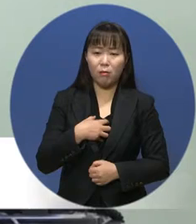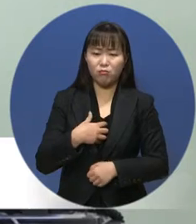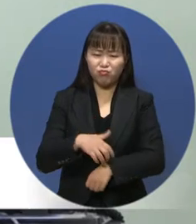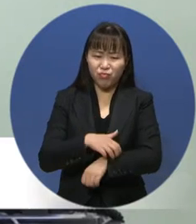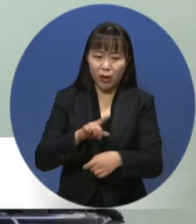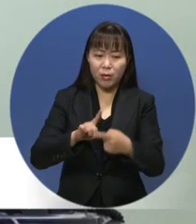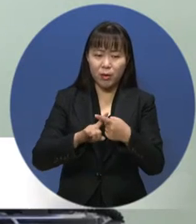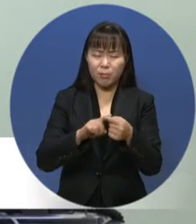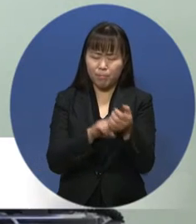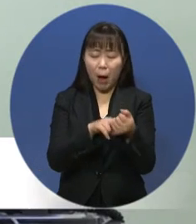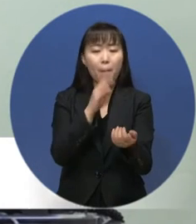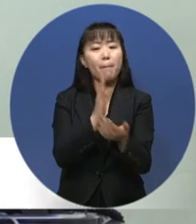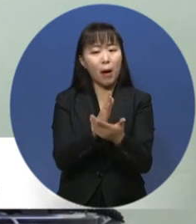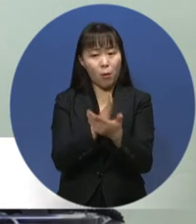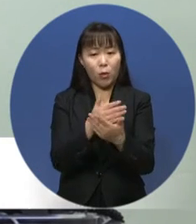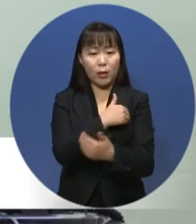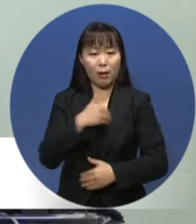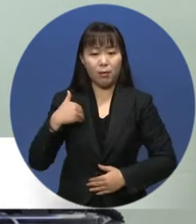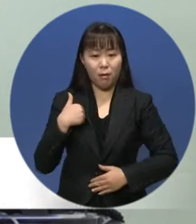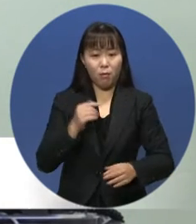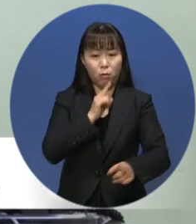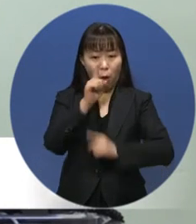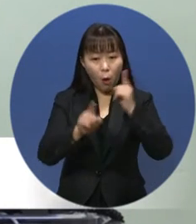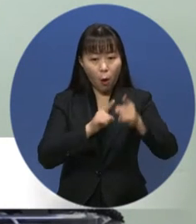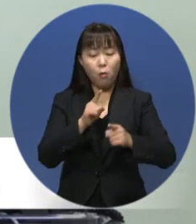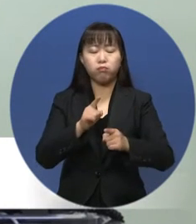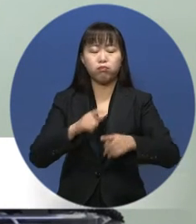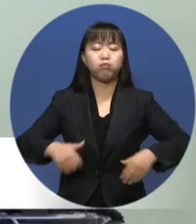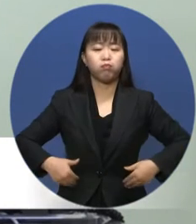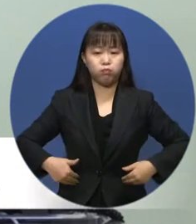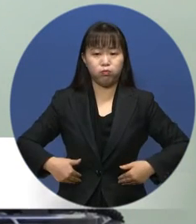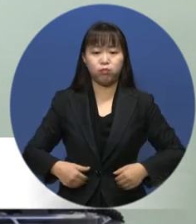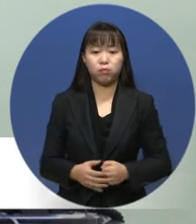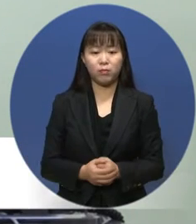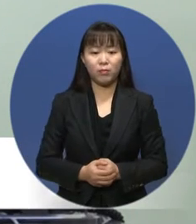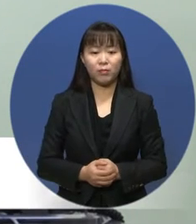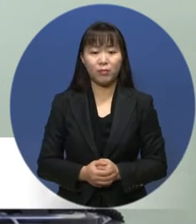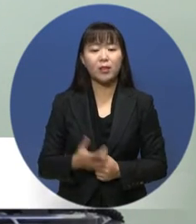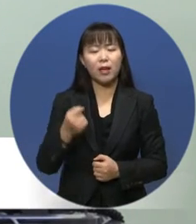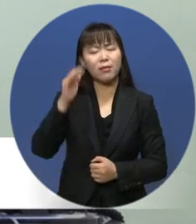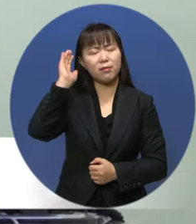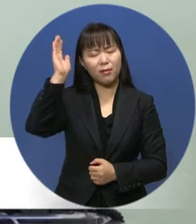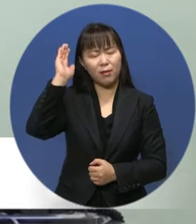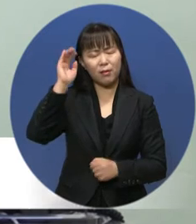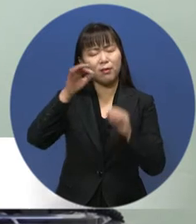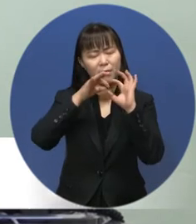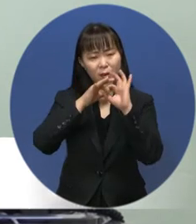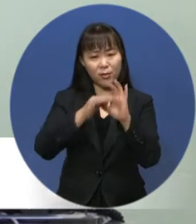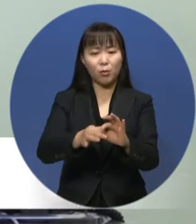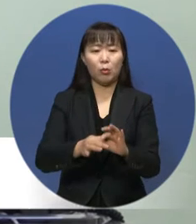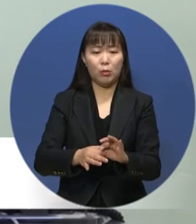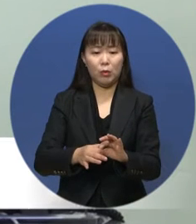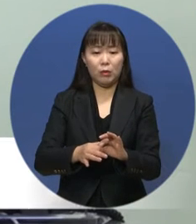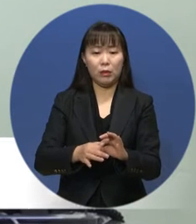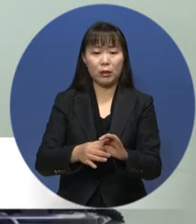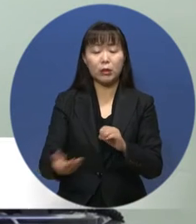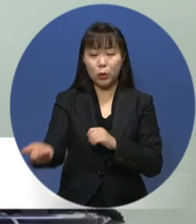감추지 말고 당당하게 요구할 것은 점점 당당하게 요구를 하시라. 그런 이야기는 계속 하셔야 된다.